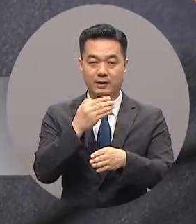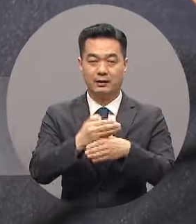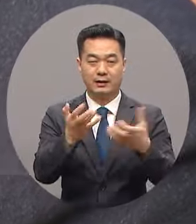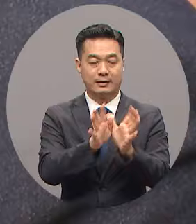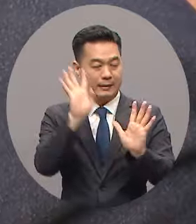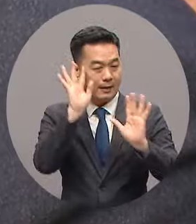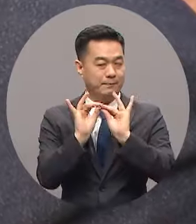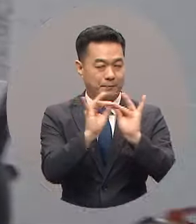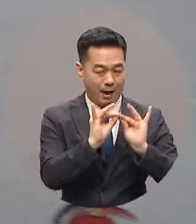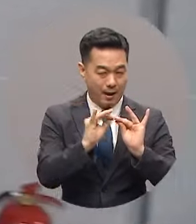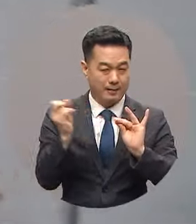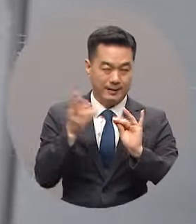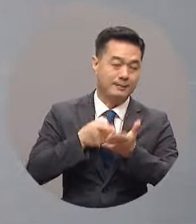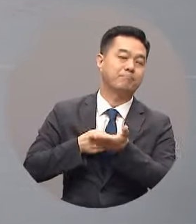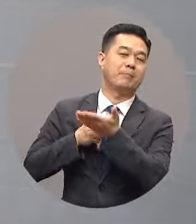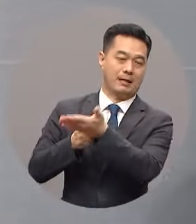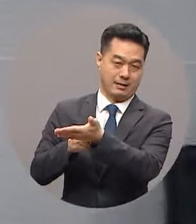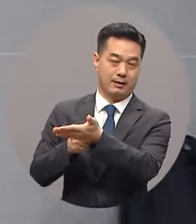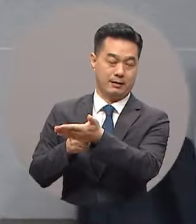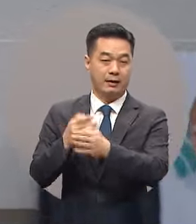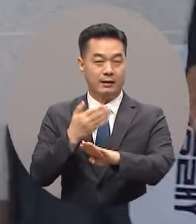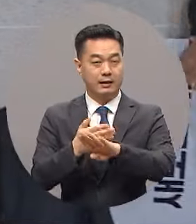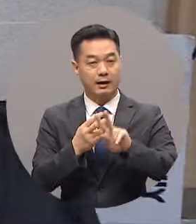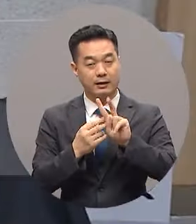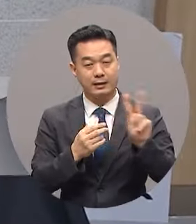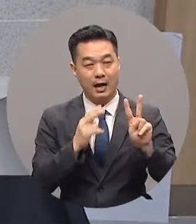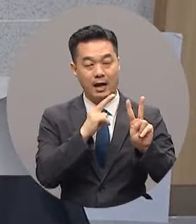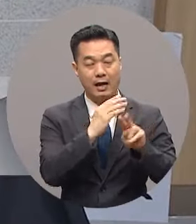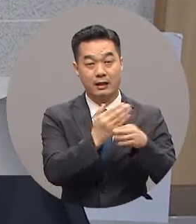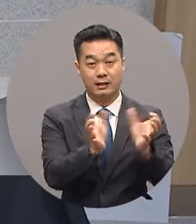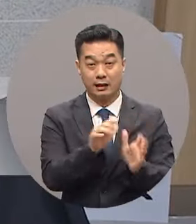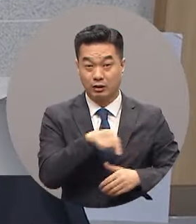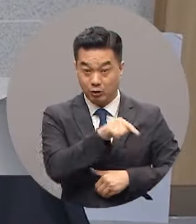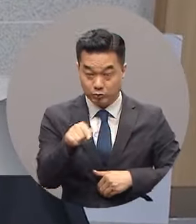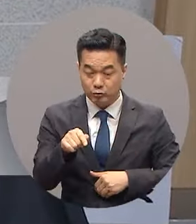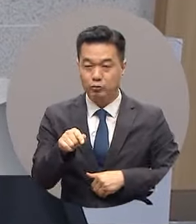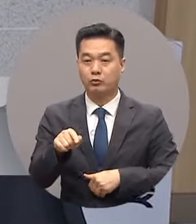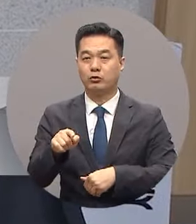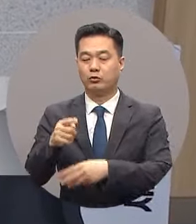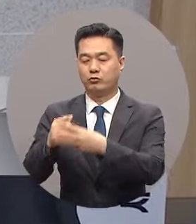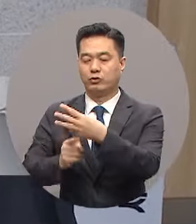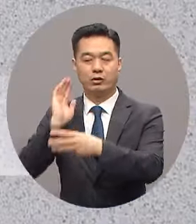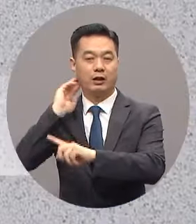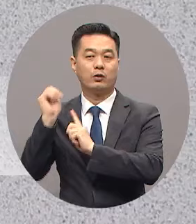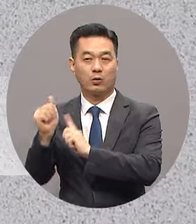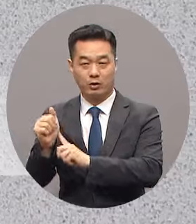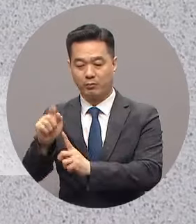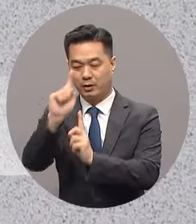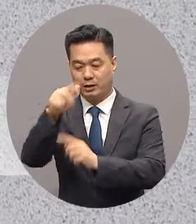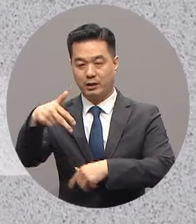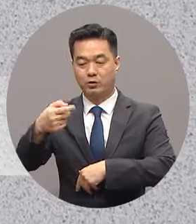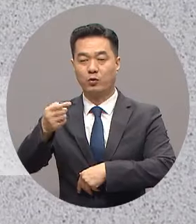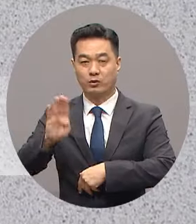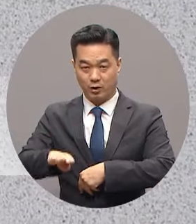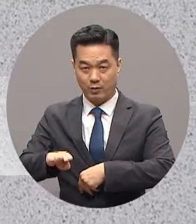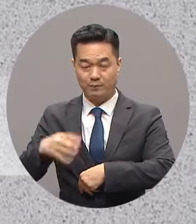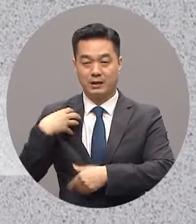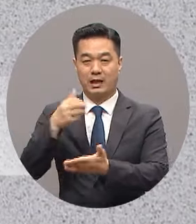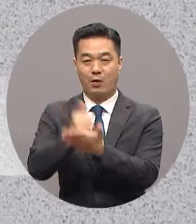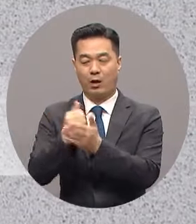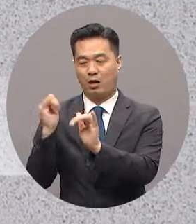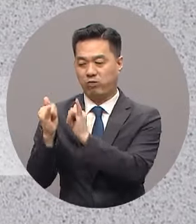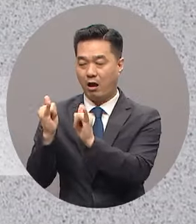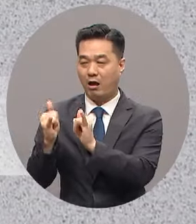다시 발의하기로 했습니다. 다른 야당들도 윤석열 대통령과 이종섭 전 국방장관 통화 내역을 두고 대통령이